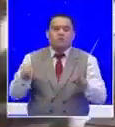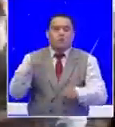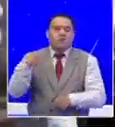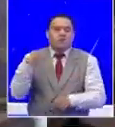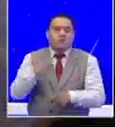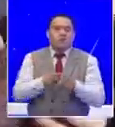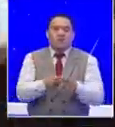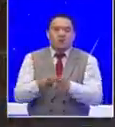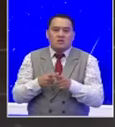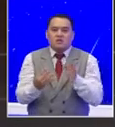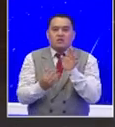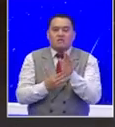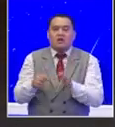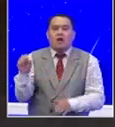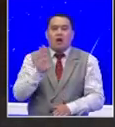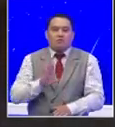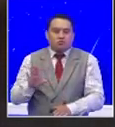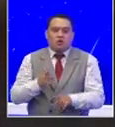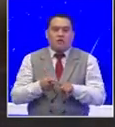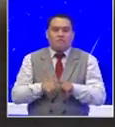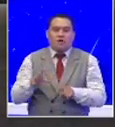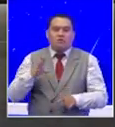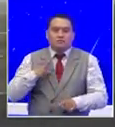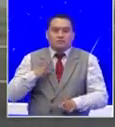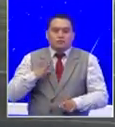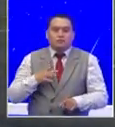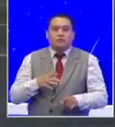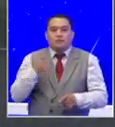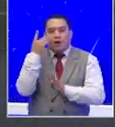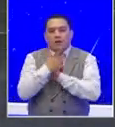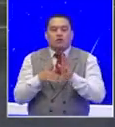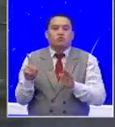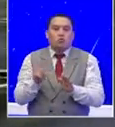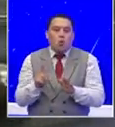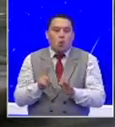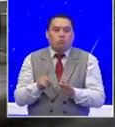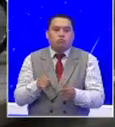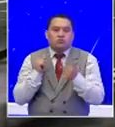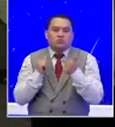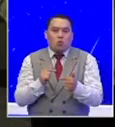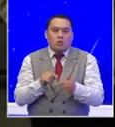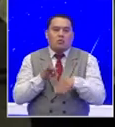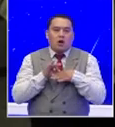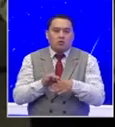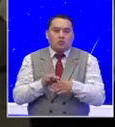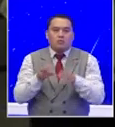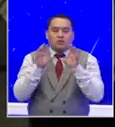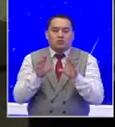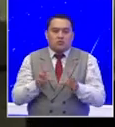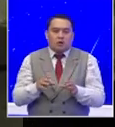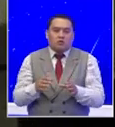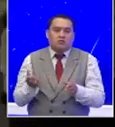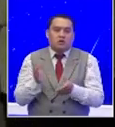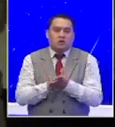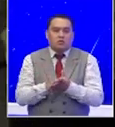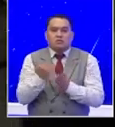выборы в Беларуси намечены на 9 августа. Уже сейчас понятно, что, несмотря на протесты, пройдут они по знакомому в